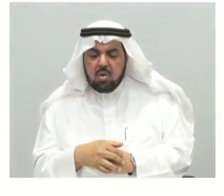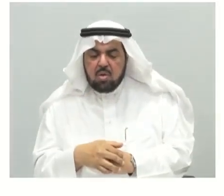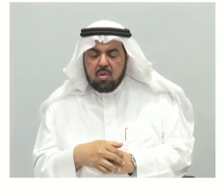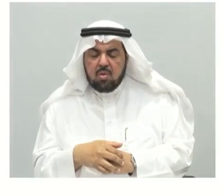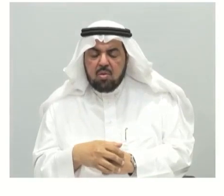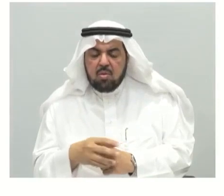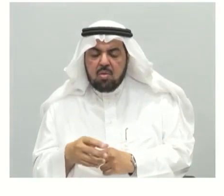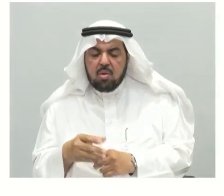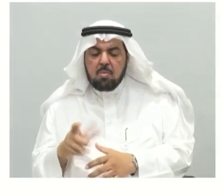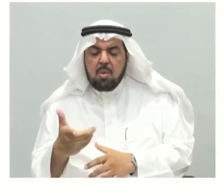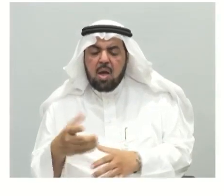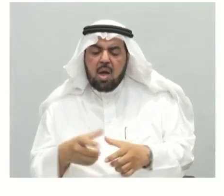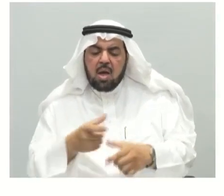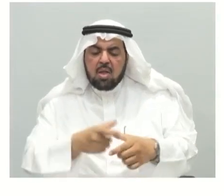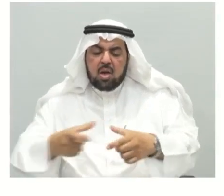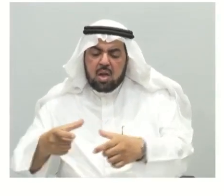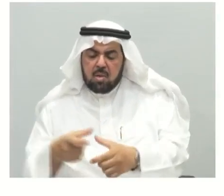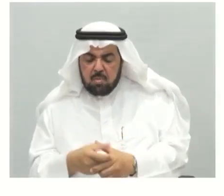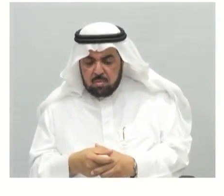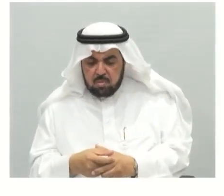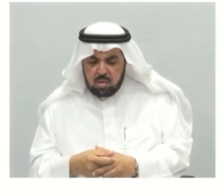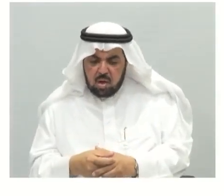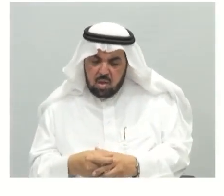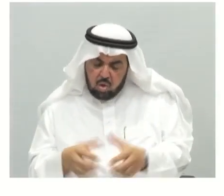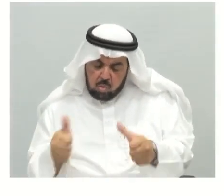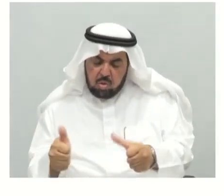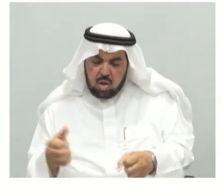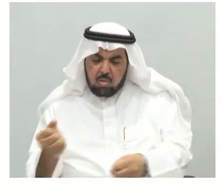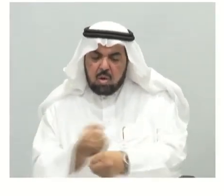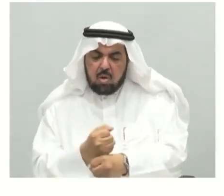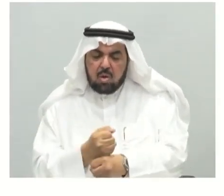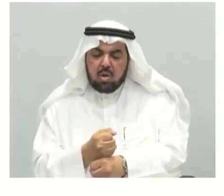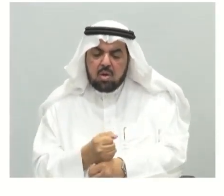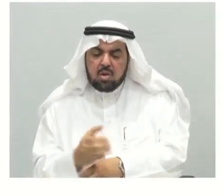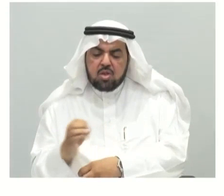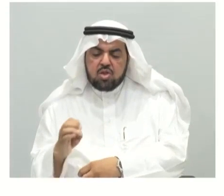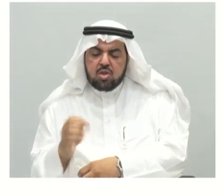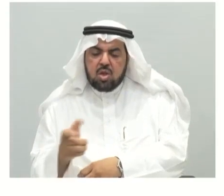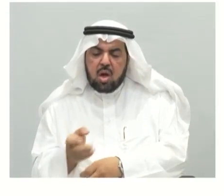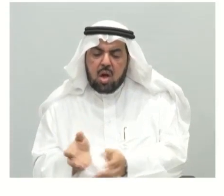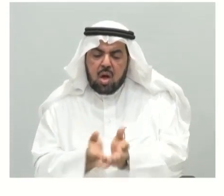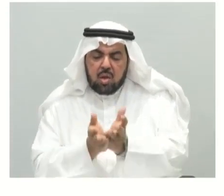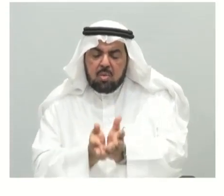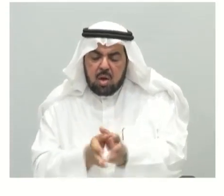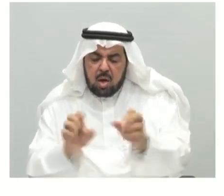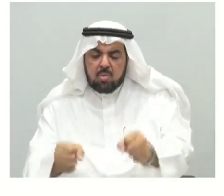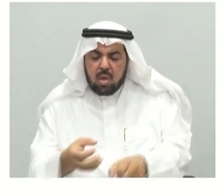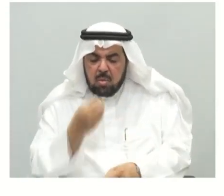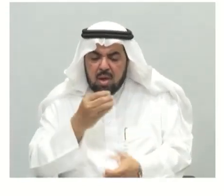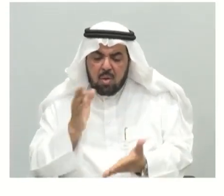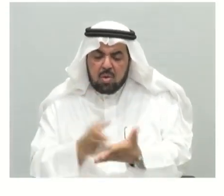ع ما التركيب الذي يمكن ان يستعمله جراد البحر للامساك بالغذاء